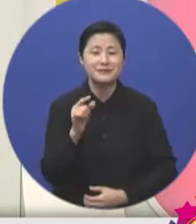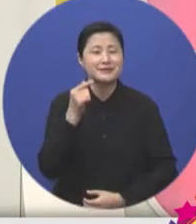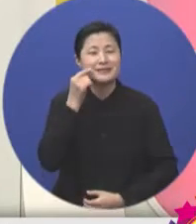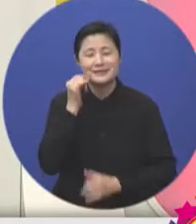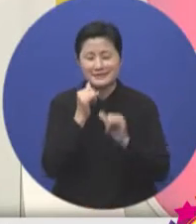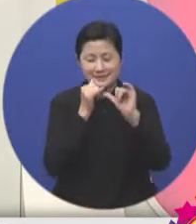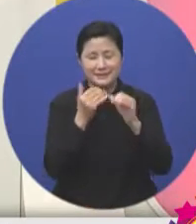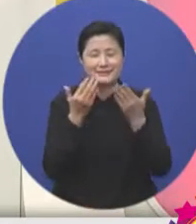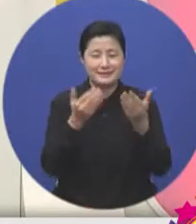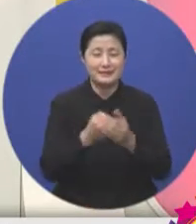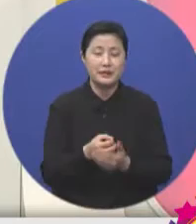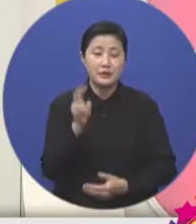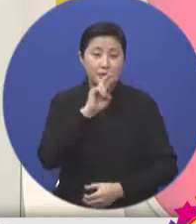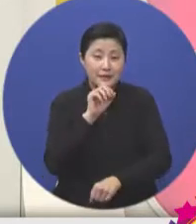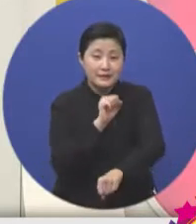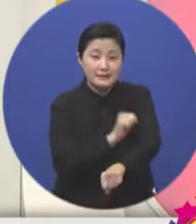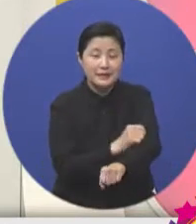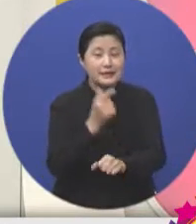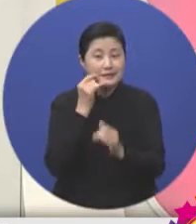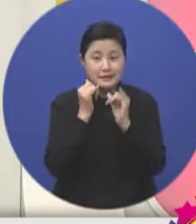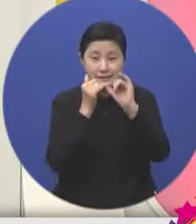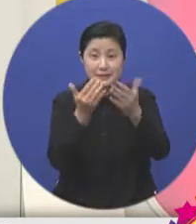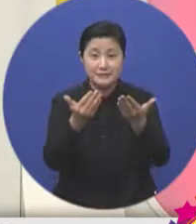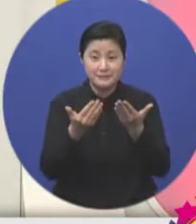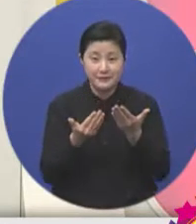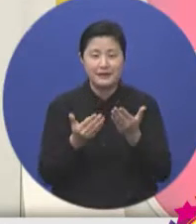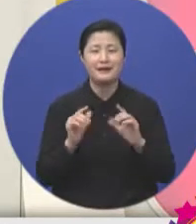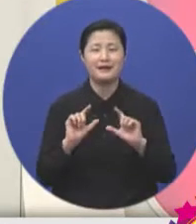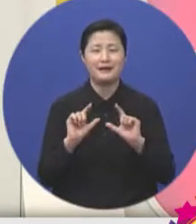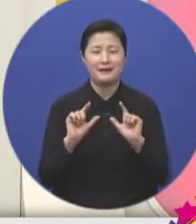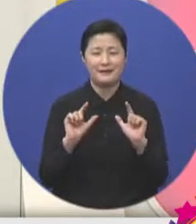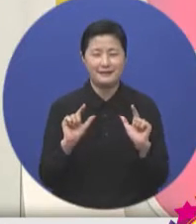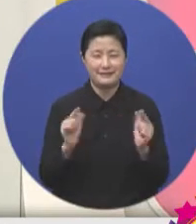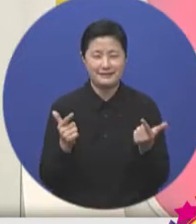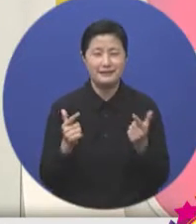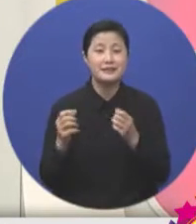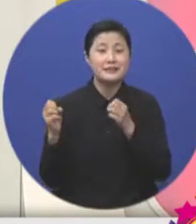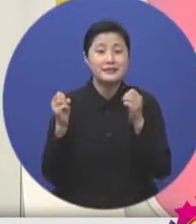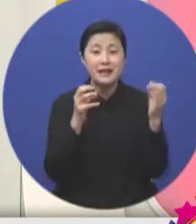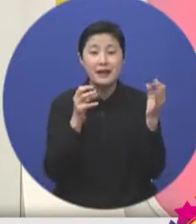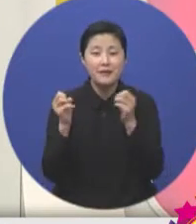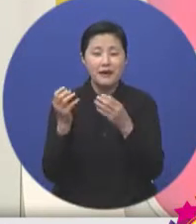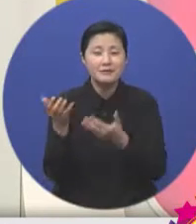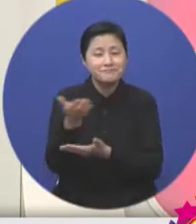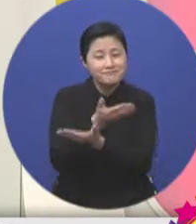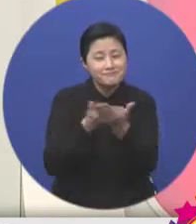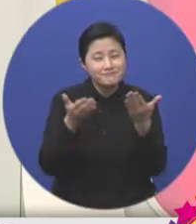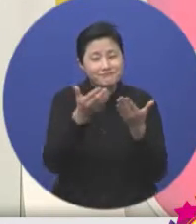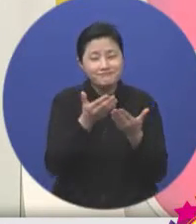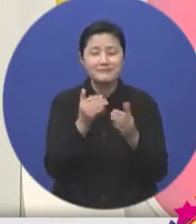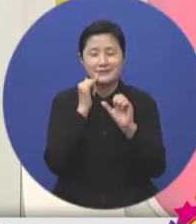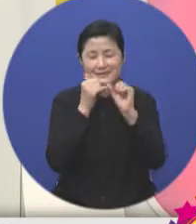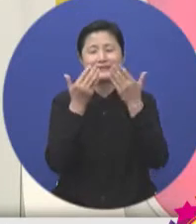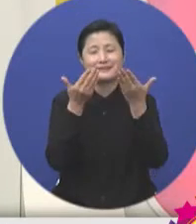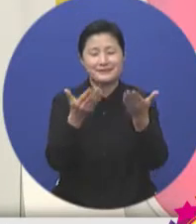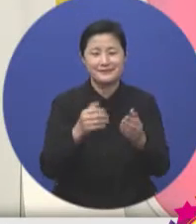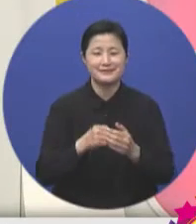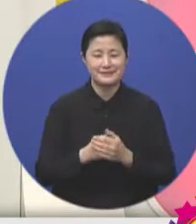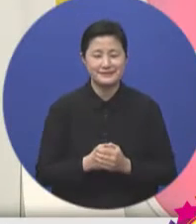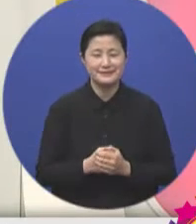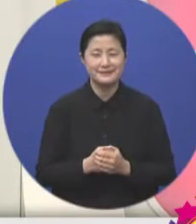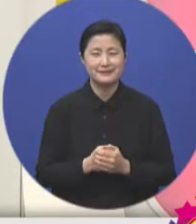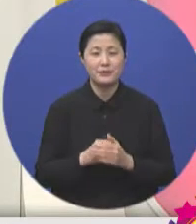또 맞아요. 드리겠습니다. 제가. 노래를 잘해야지 인기상을 받는 게 아니고 일단 말씀만 잘하셔도 상을 드립니다. 네.